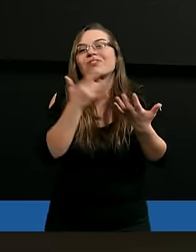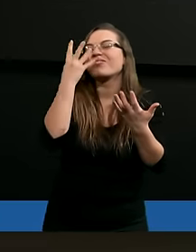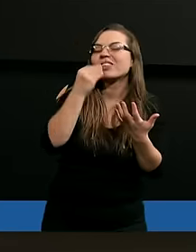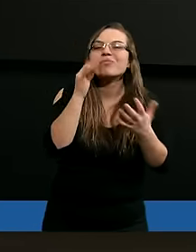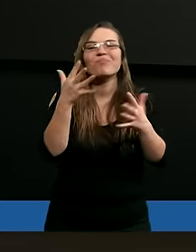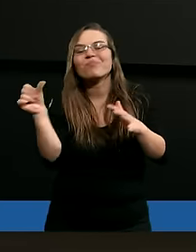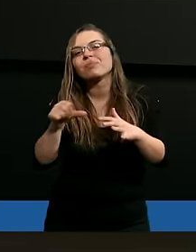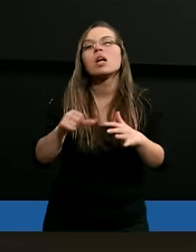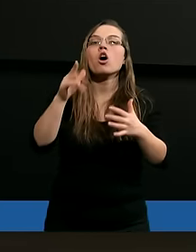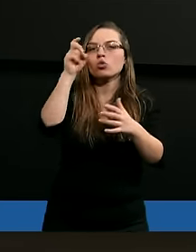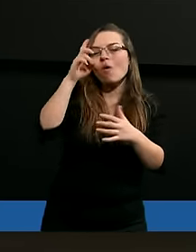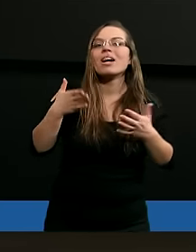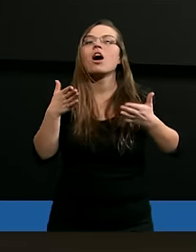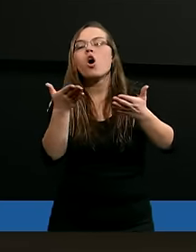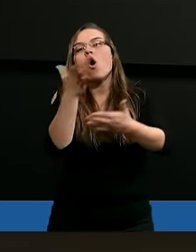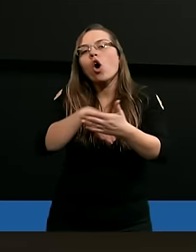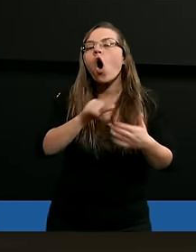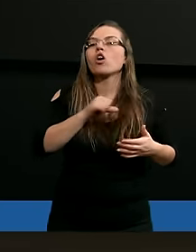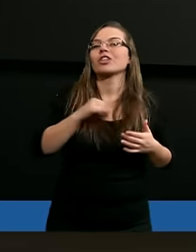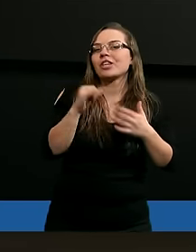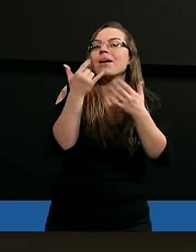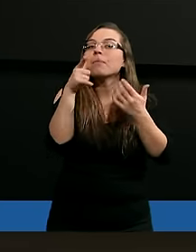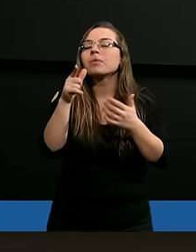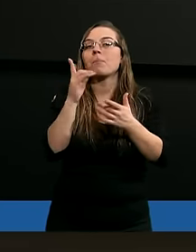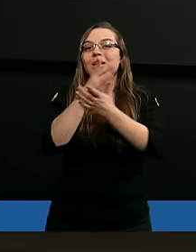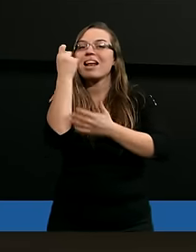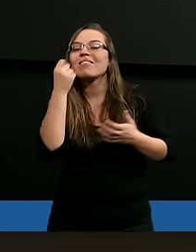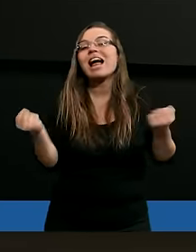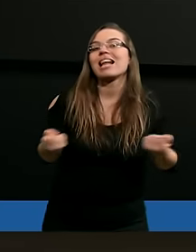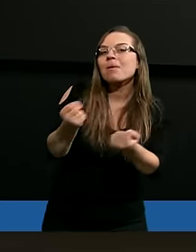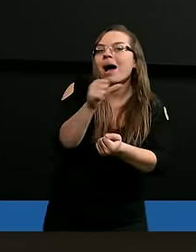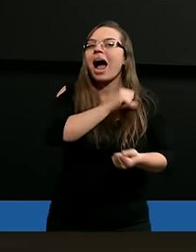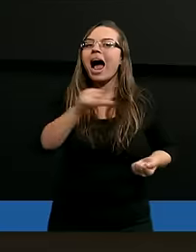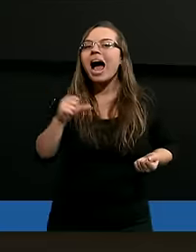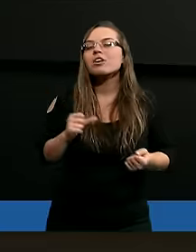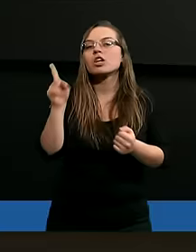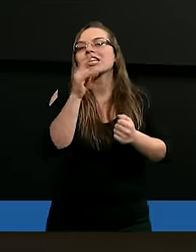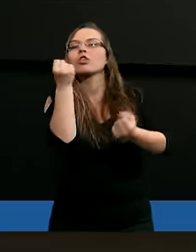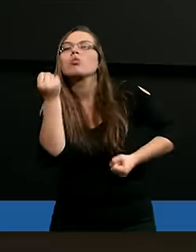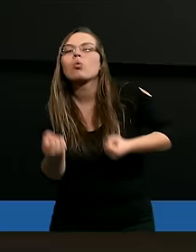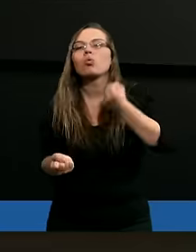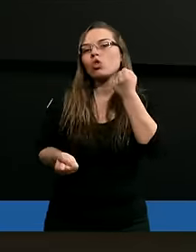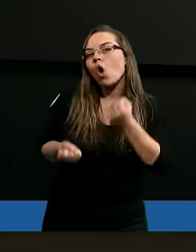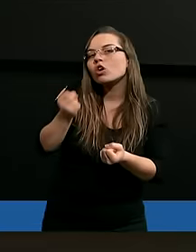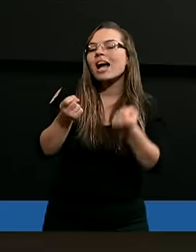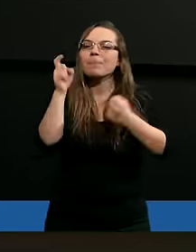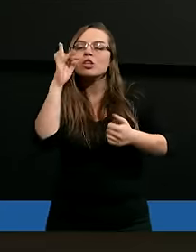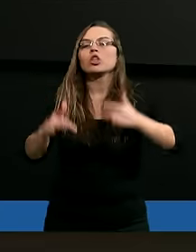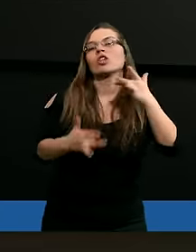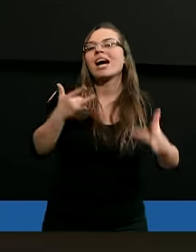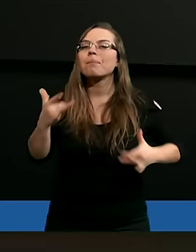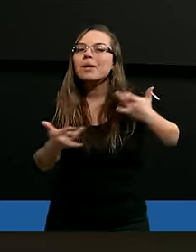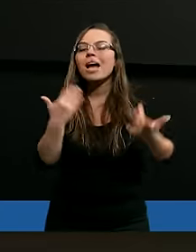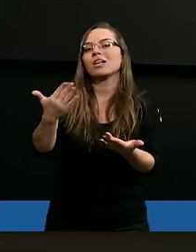się rodzi gdzieś tam w odległym kosmosie, jest przez chwilę, zmaga się z trudnościami,